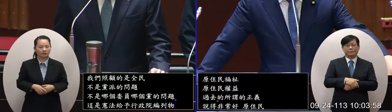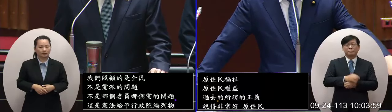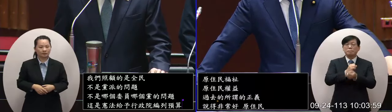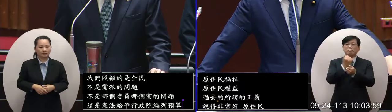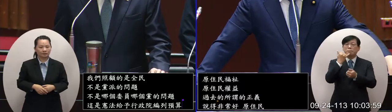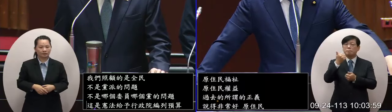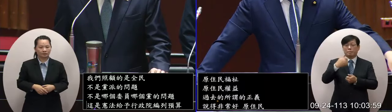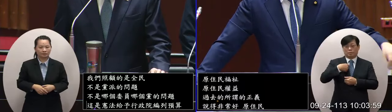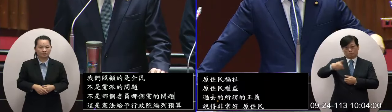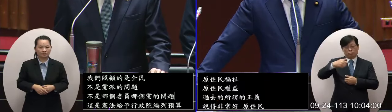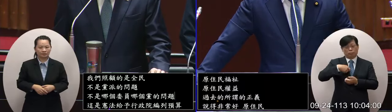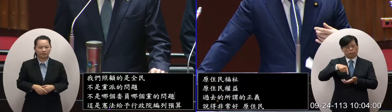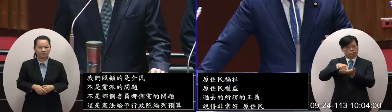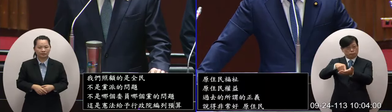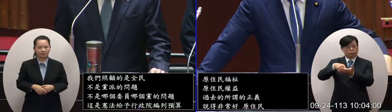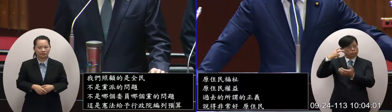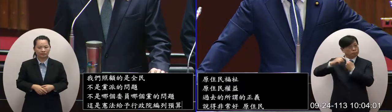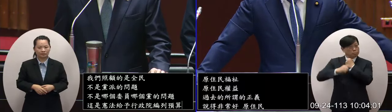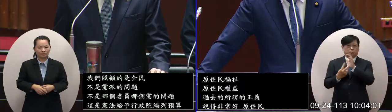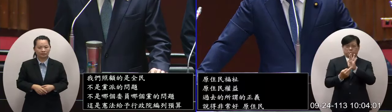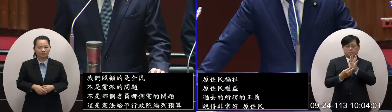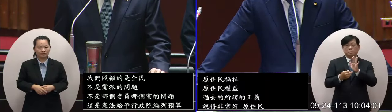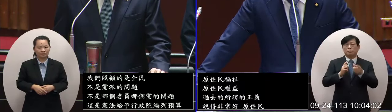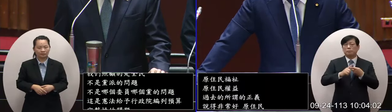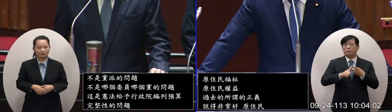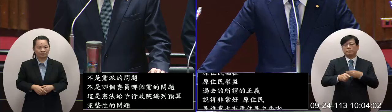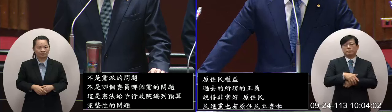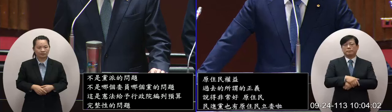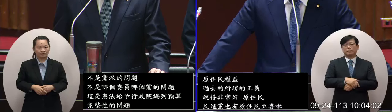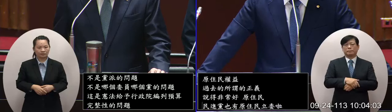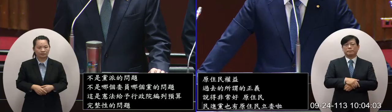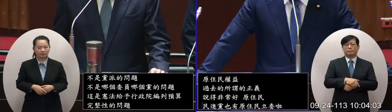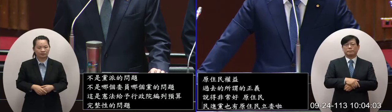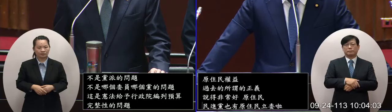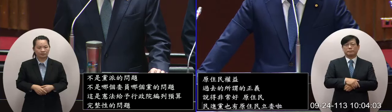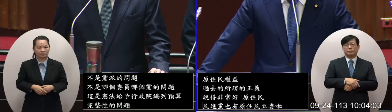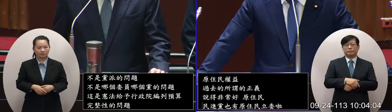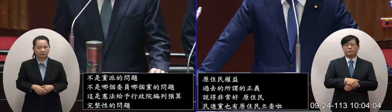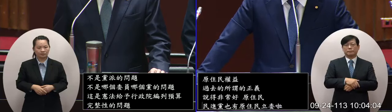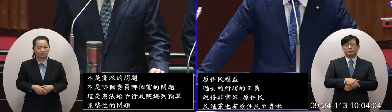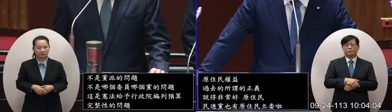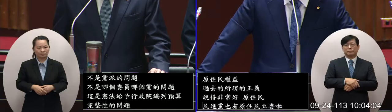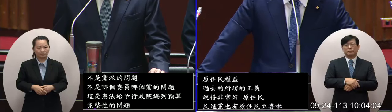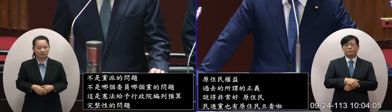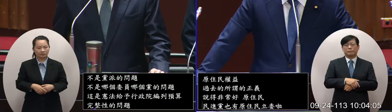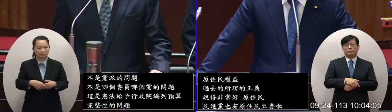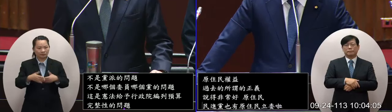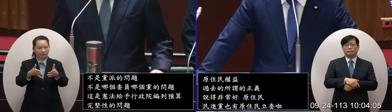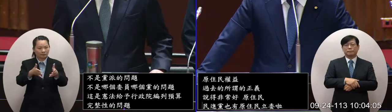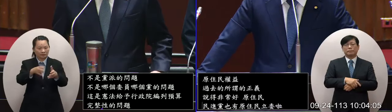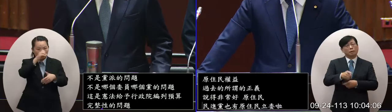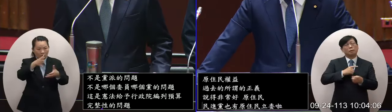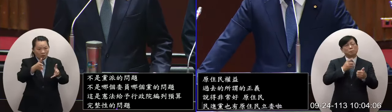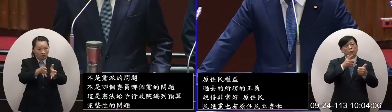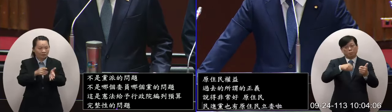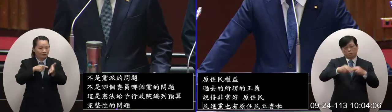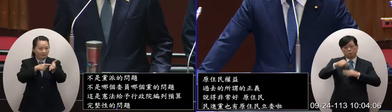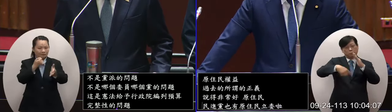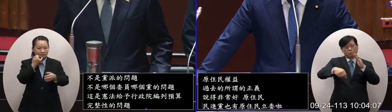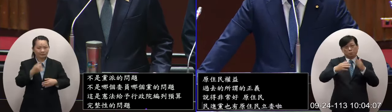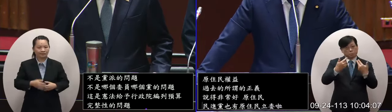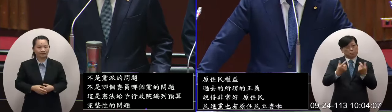建铭就说要去释宪嘛，是不是？ 党团也可以 释宪嘛， 党团也有可以这样的事、 啊。请问你们行政